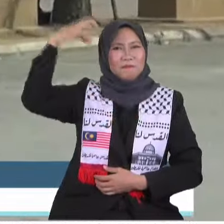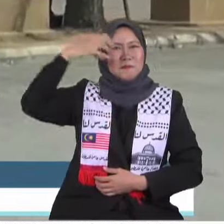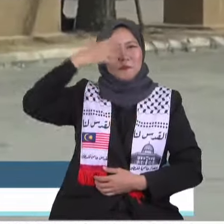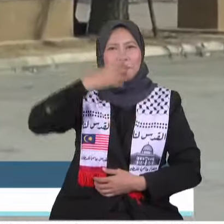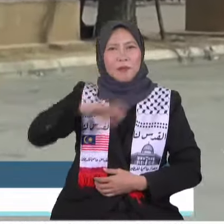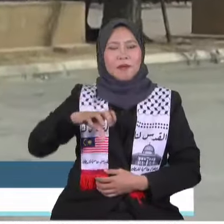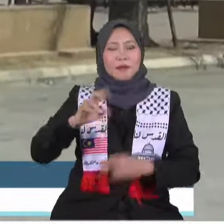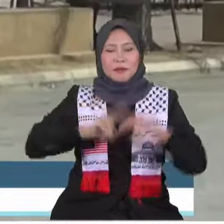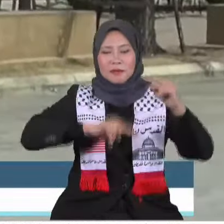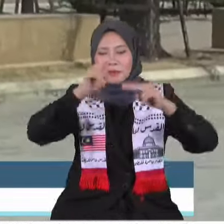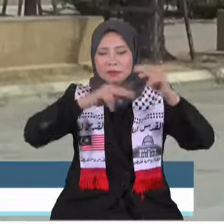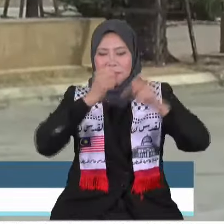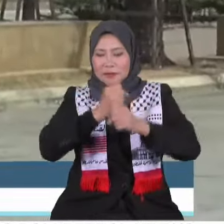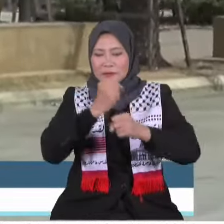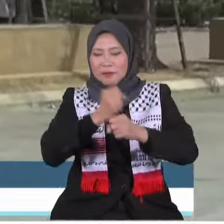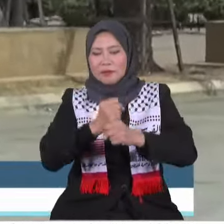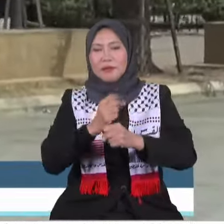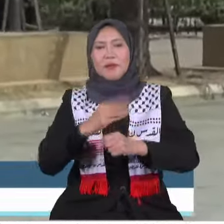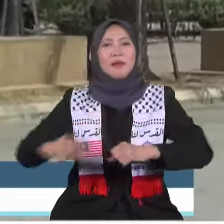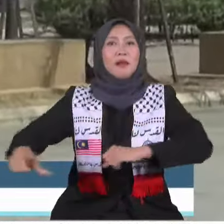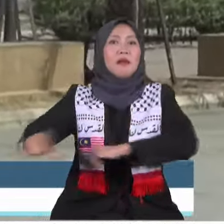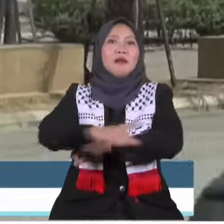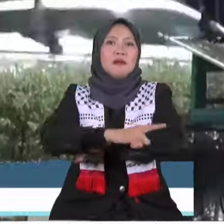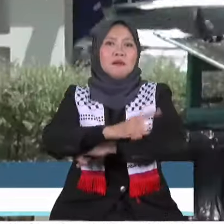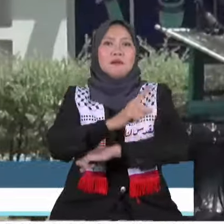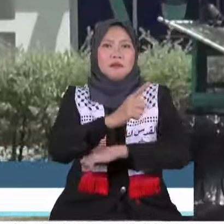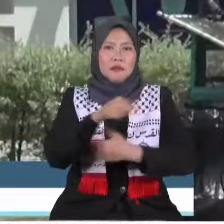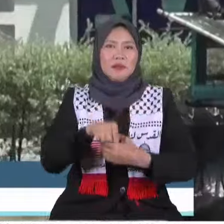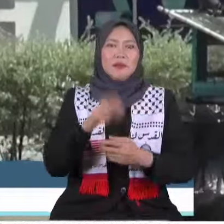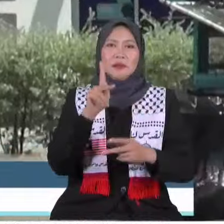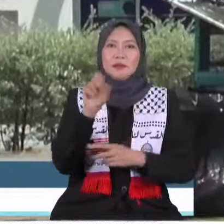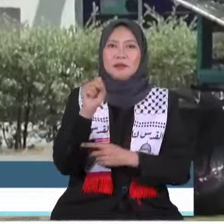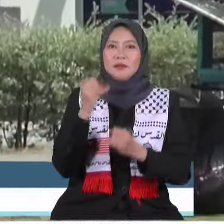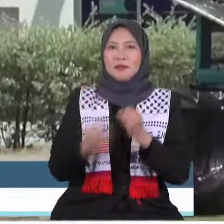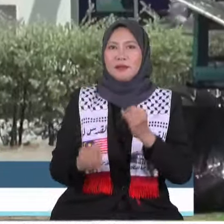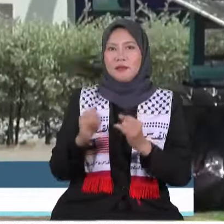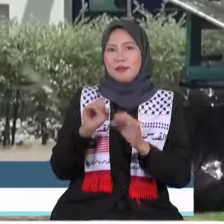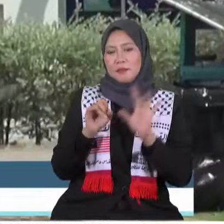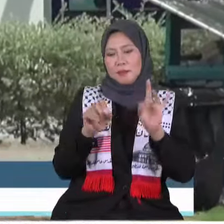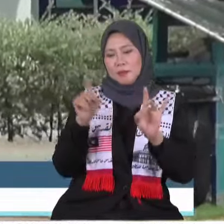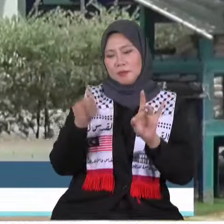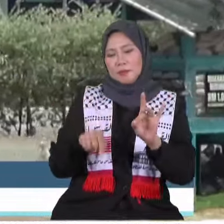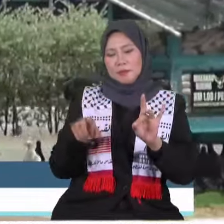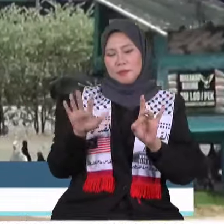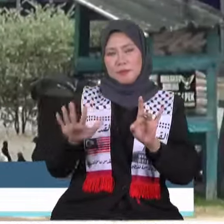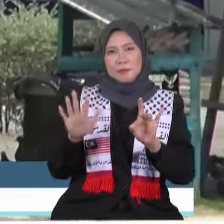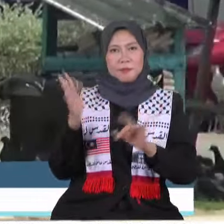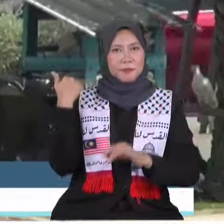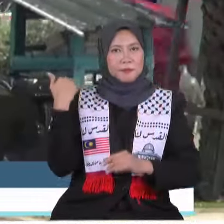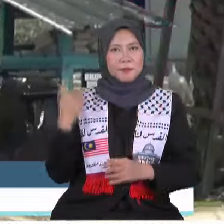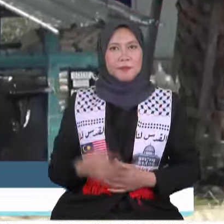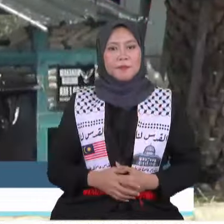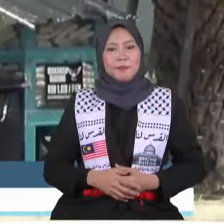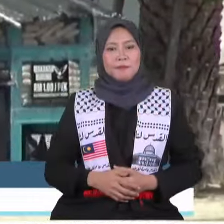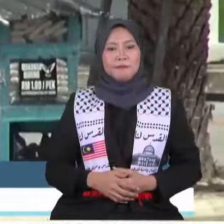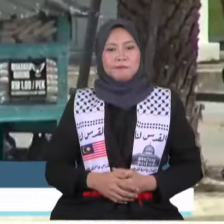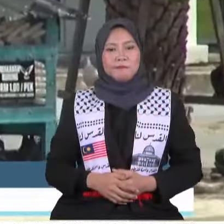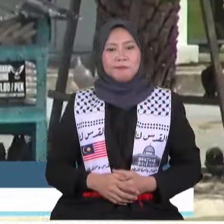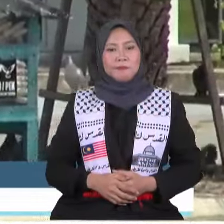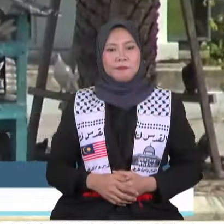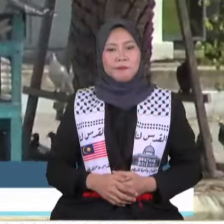terutamanya buruh binaan dan pekerja ladang. Kes terakhir yang dilaporkan berlaku pada 8 Mei lalu.